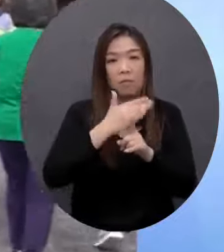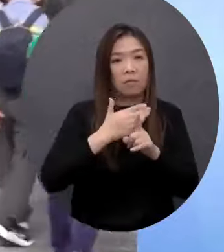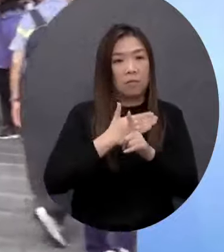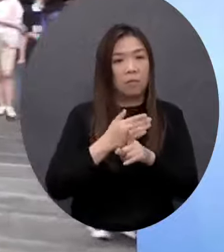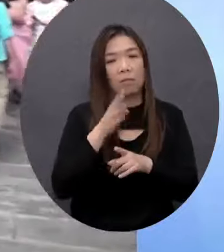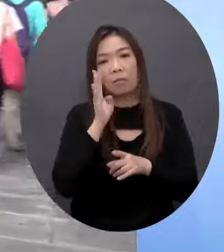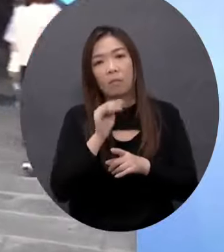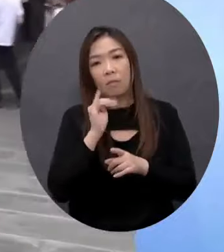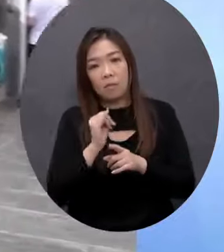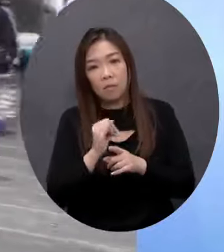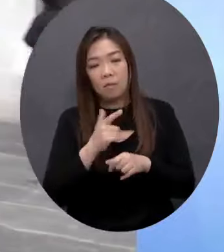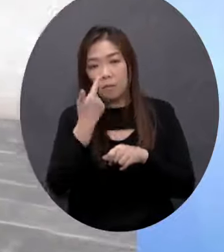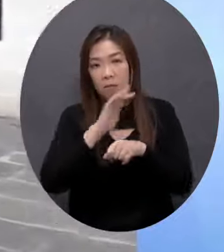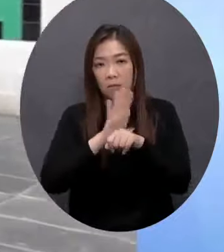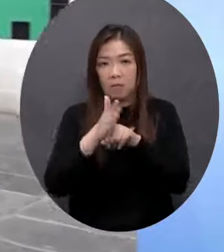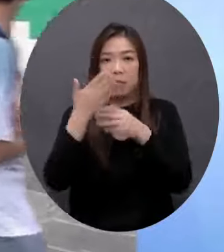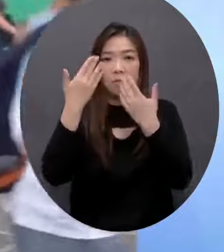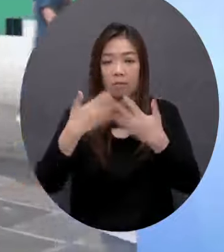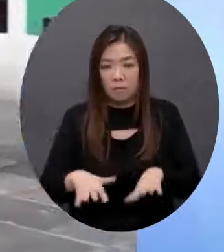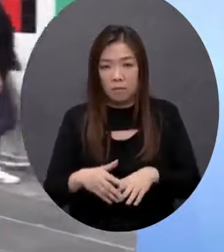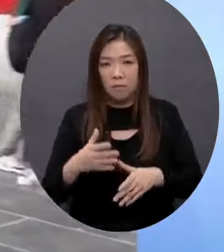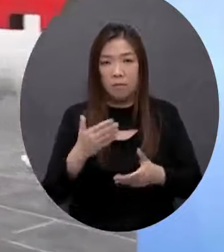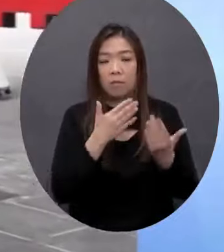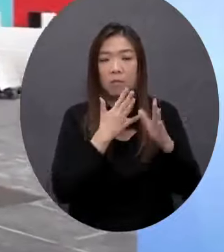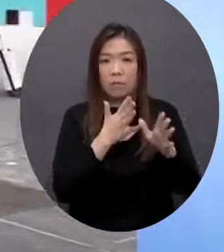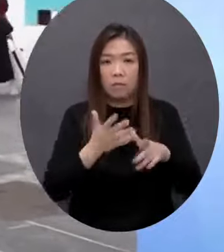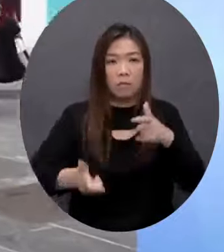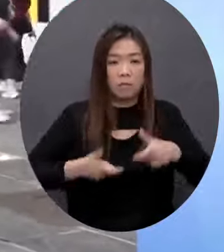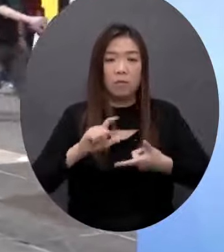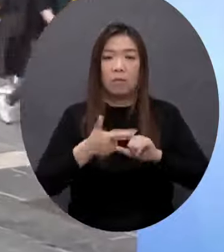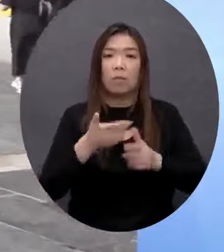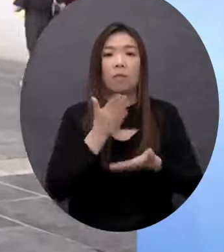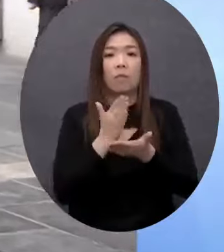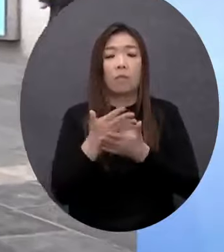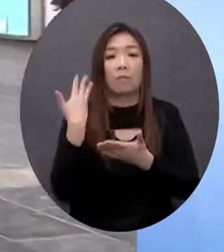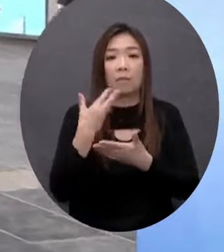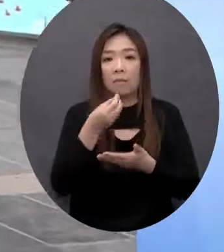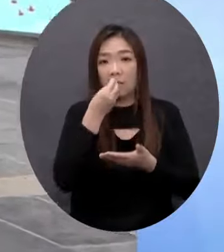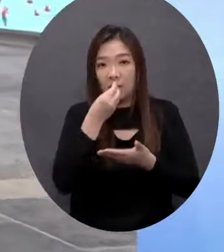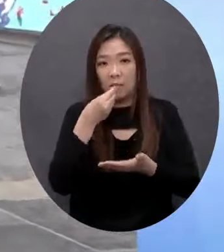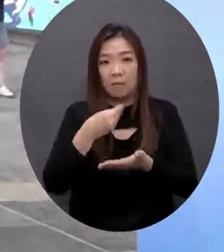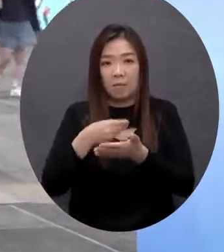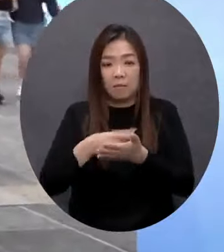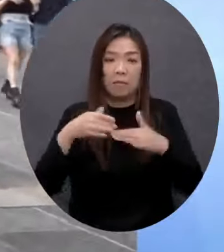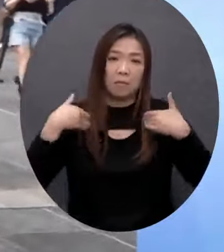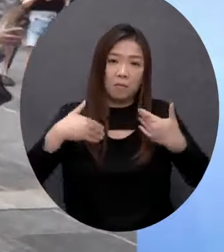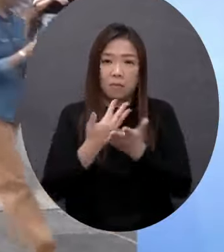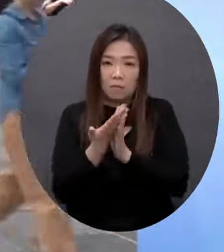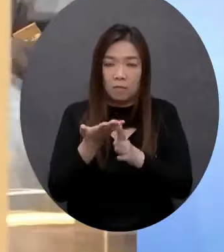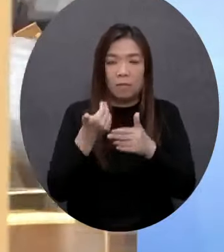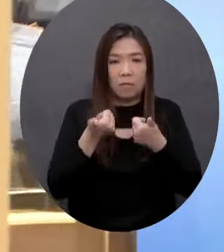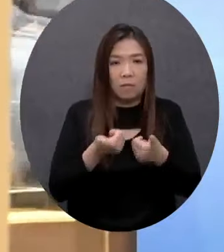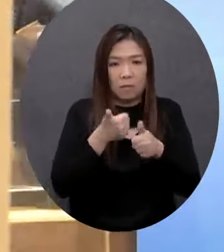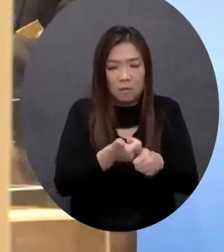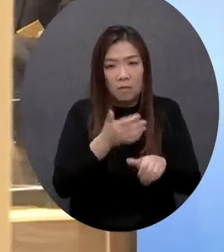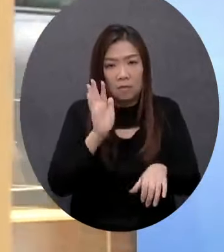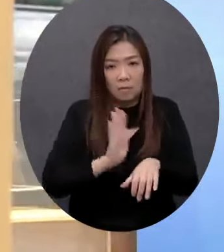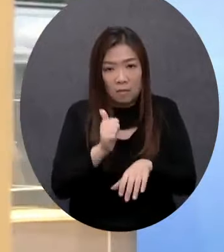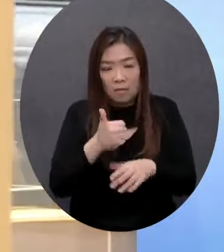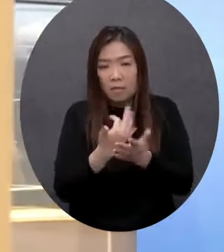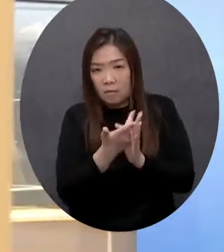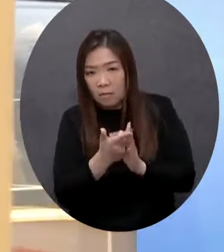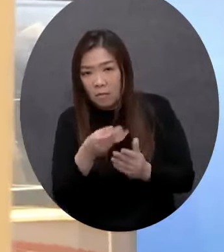疫情之後，旅客消費模式今非昔比，由以往食買玩變成追求性價比，購物不再是主要